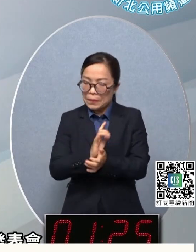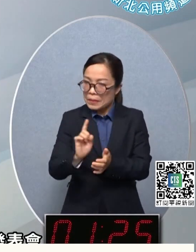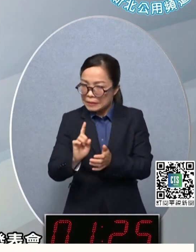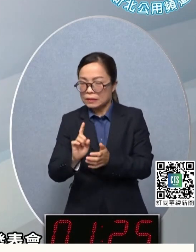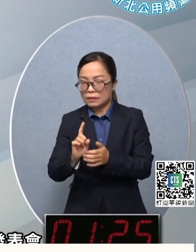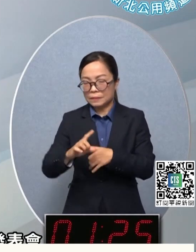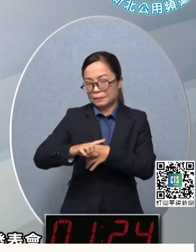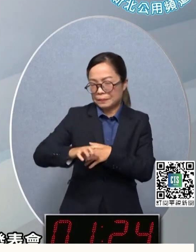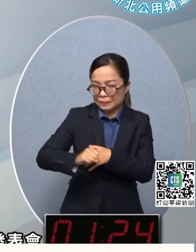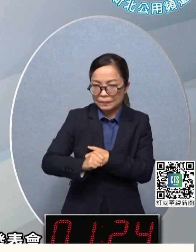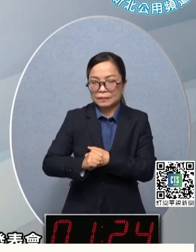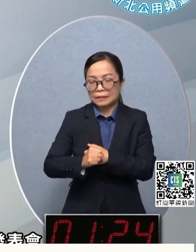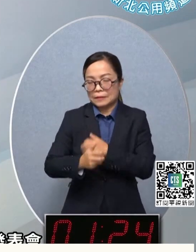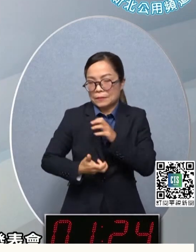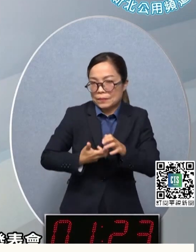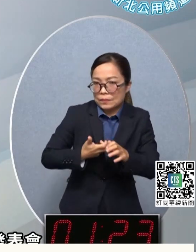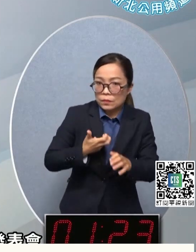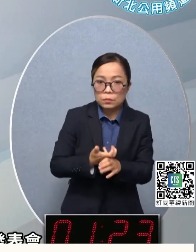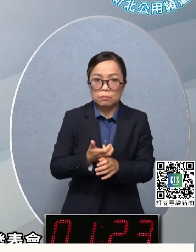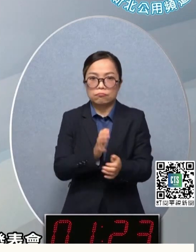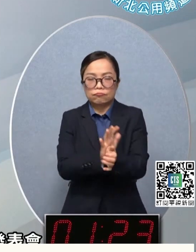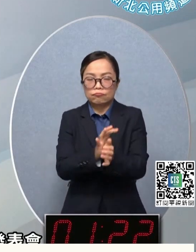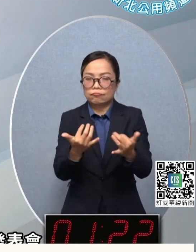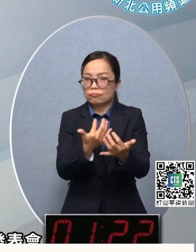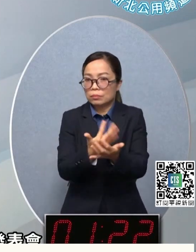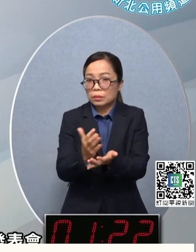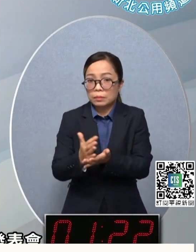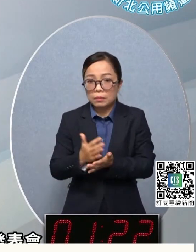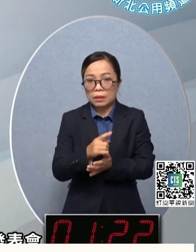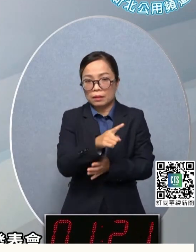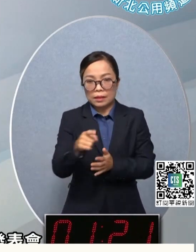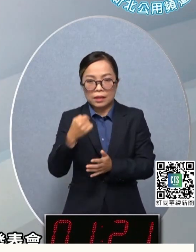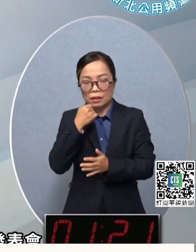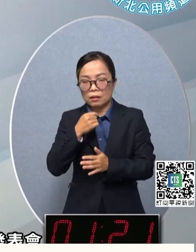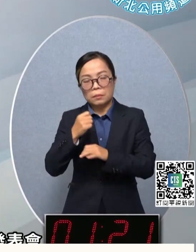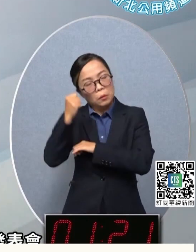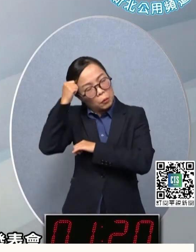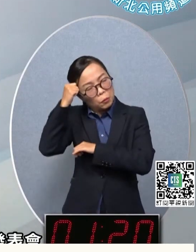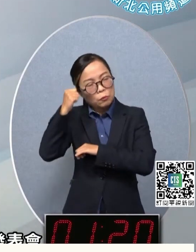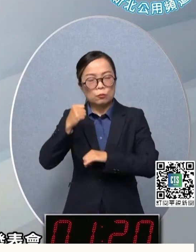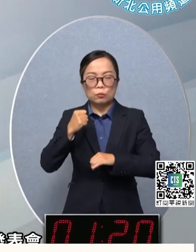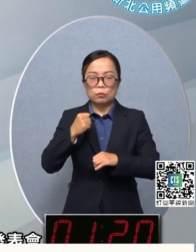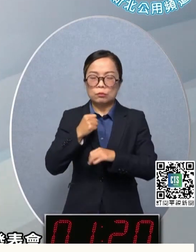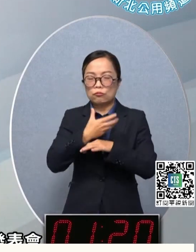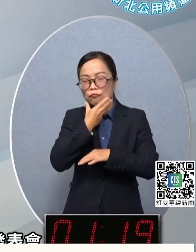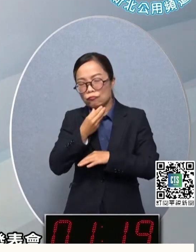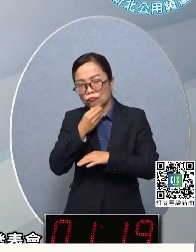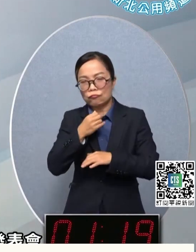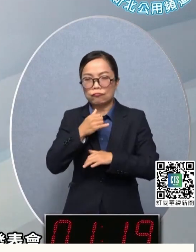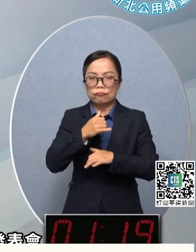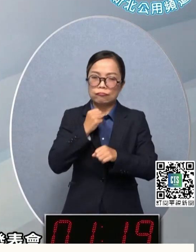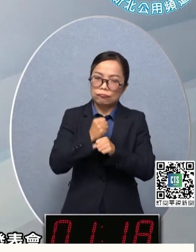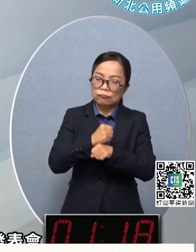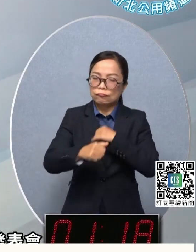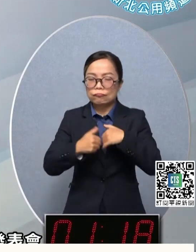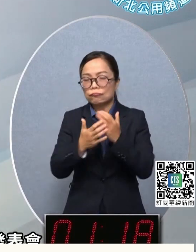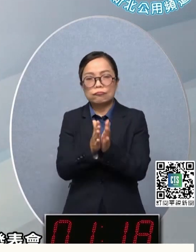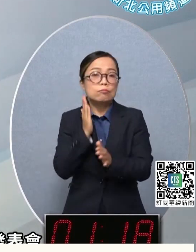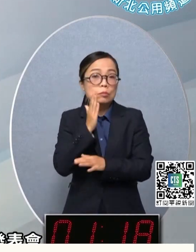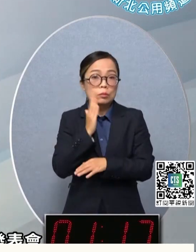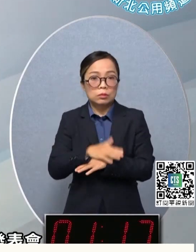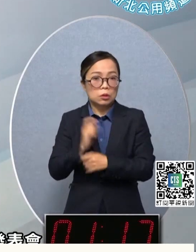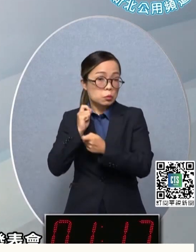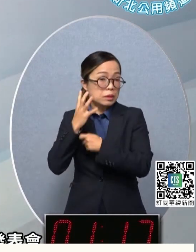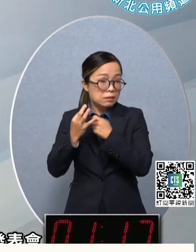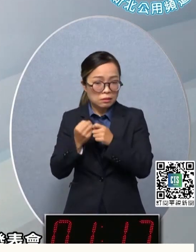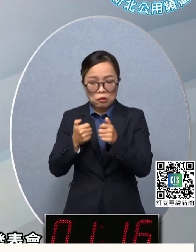机会，全力以赴。让他们能够过到安居乐业，所以这几年来，不管当副